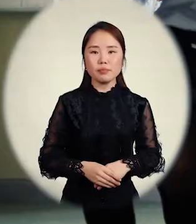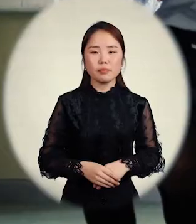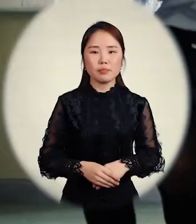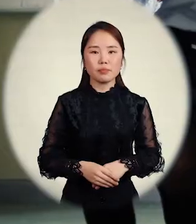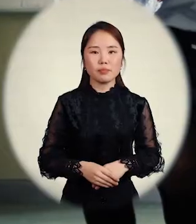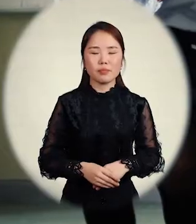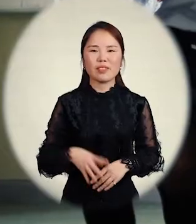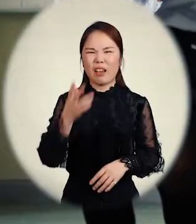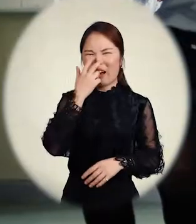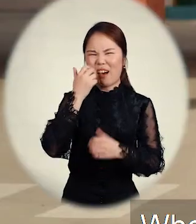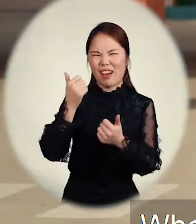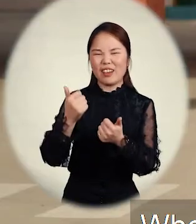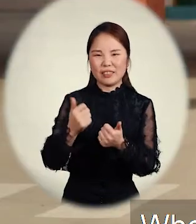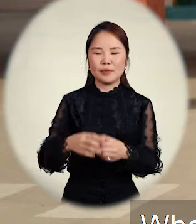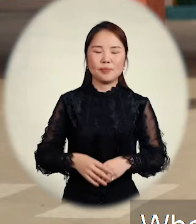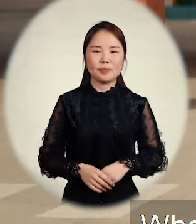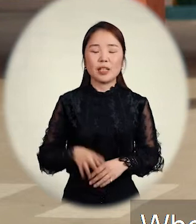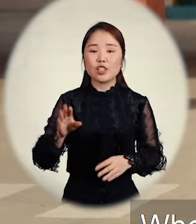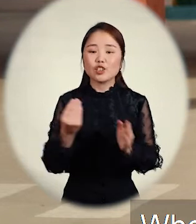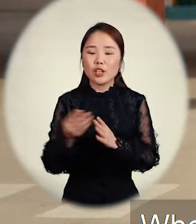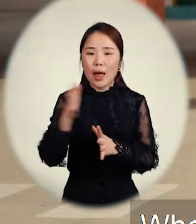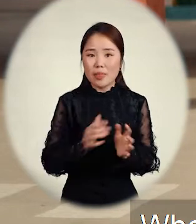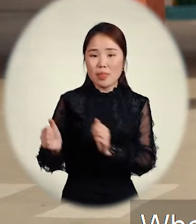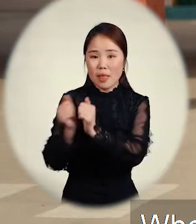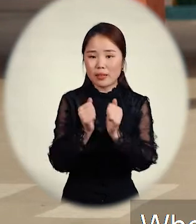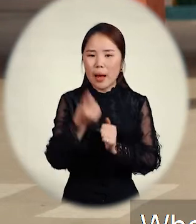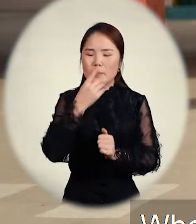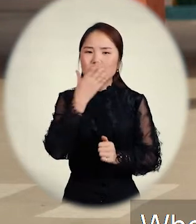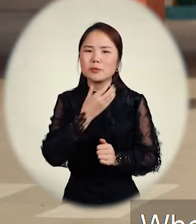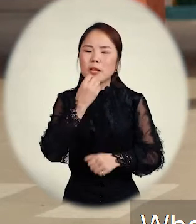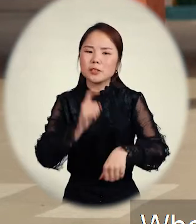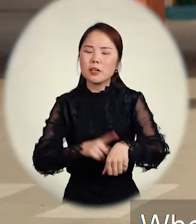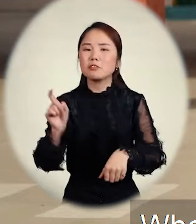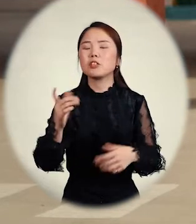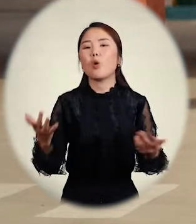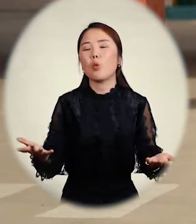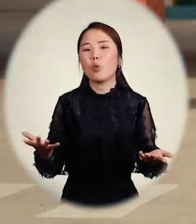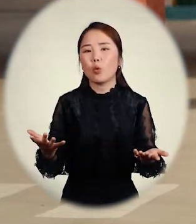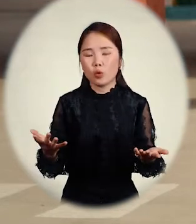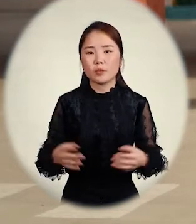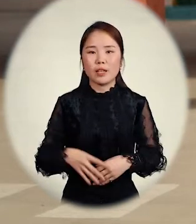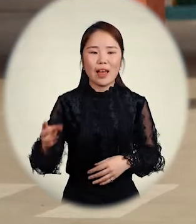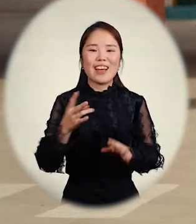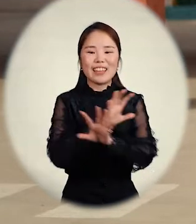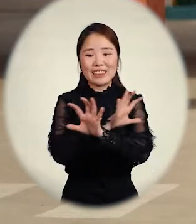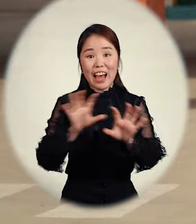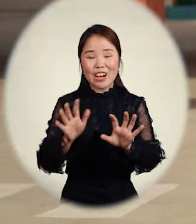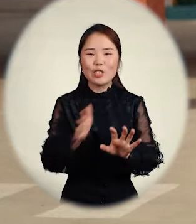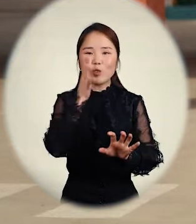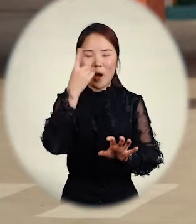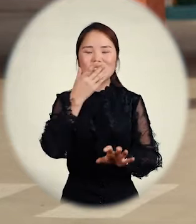төгсөл. Яа. Ер нь таагаар ингээд найзуудаар явж байгаад яг хамгийн гоё яаж жаргалтай юм уу чи яг юу байдг вэ? Найрлт уу?